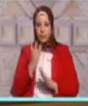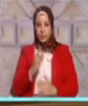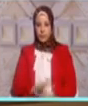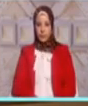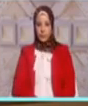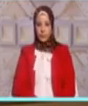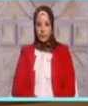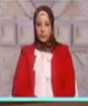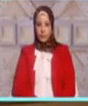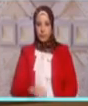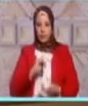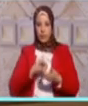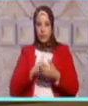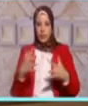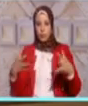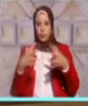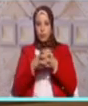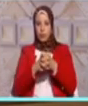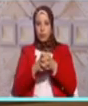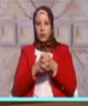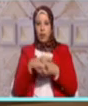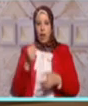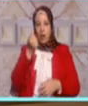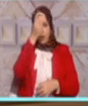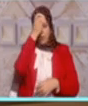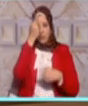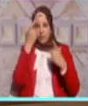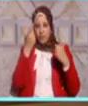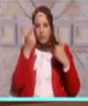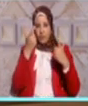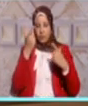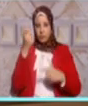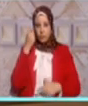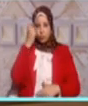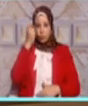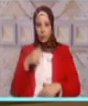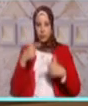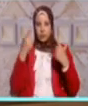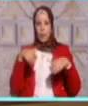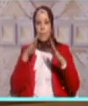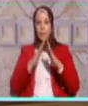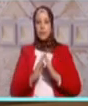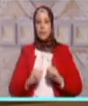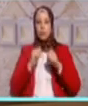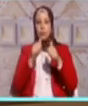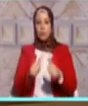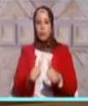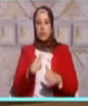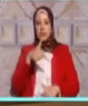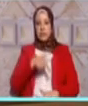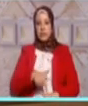الحقيقة المنعقد اليوم بمشاركة نحو 1000 مصري وحضور أكثر من 56 دولة.